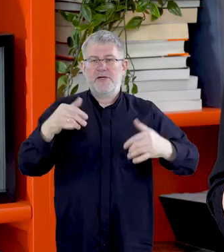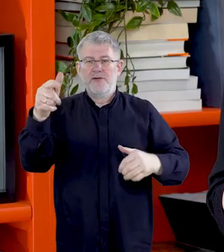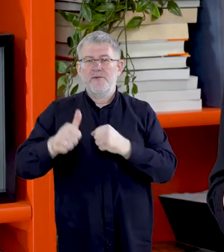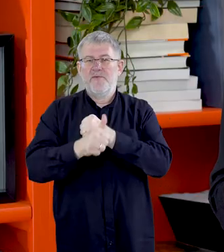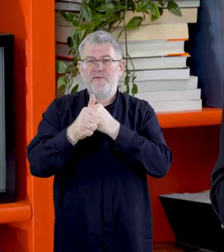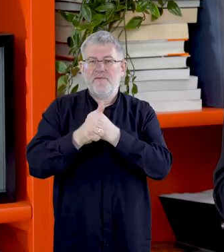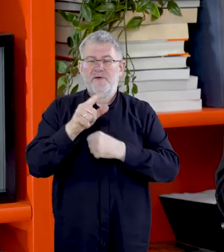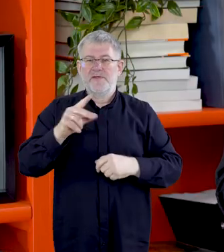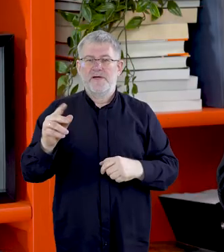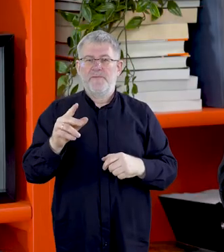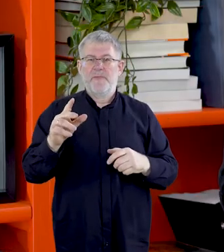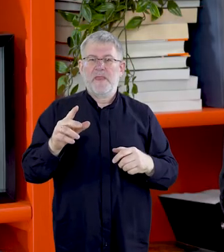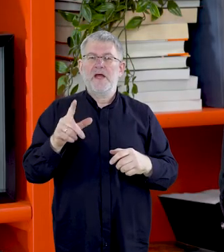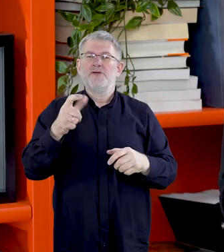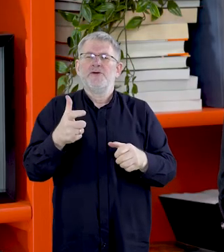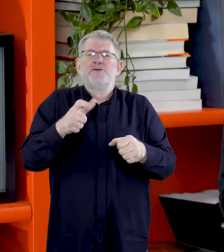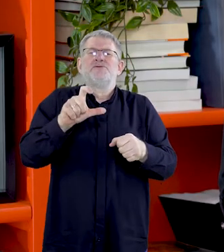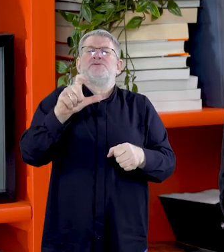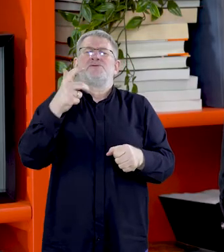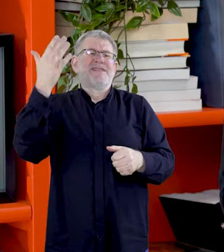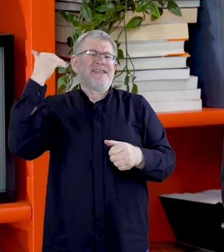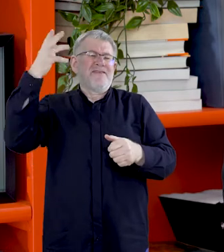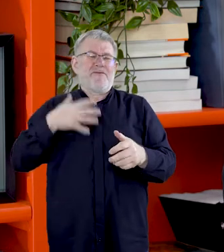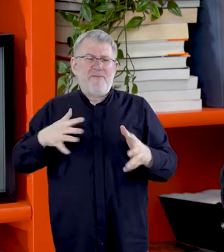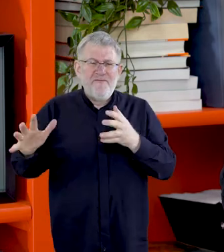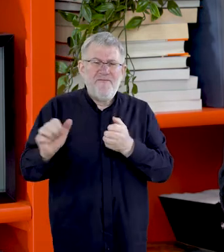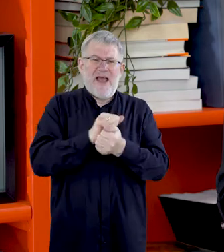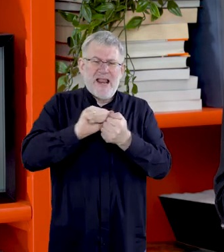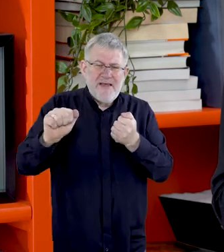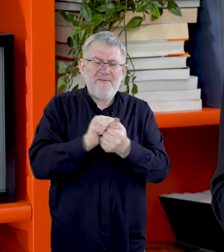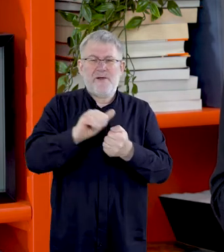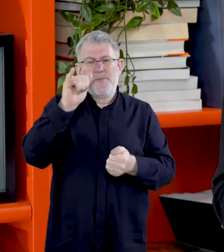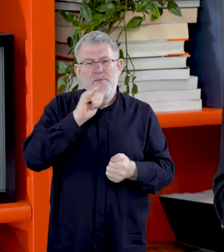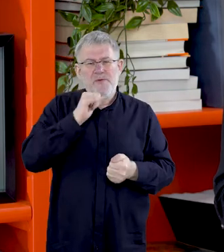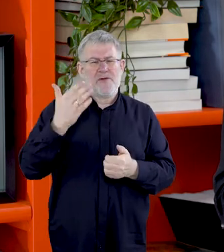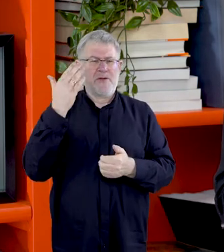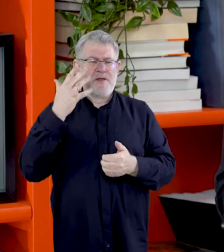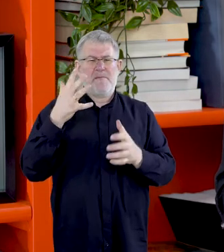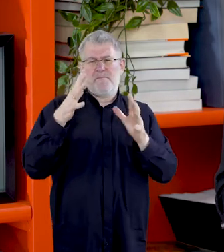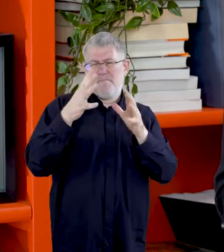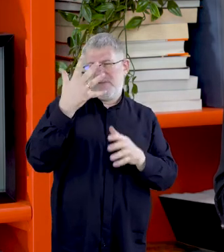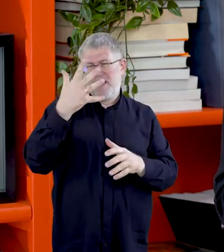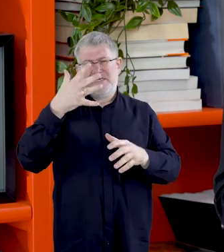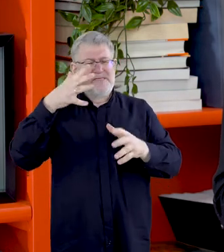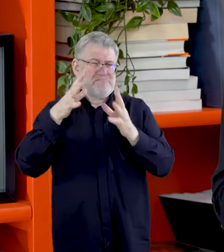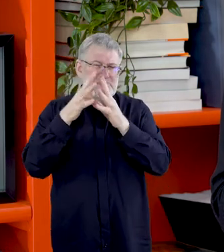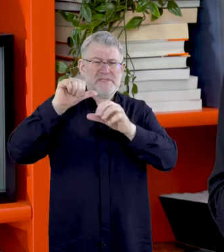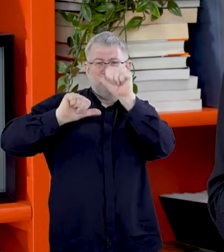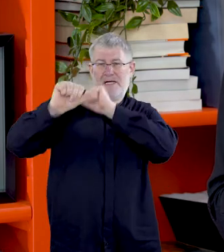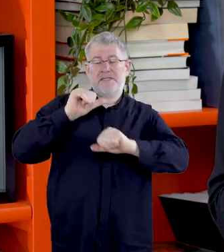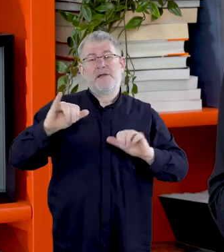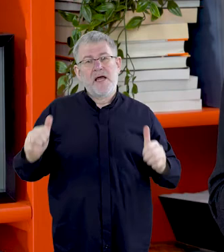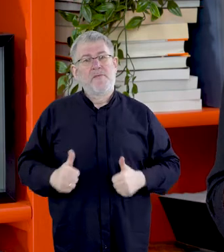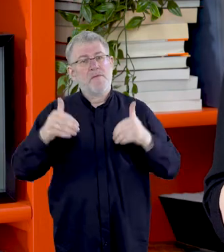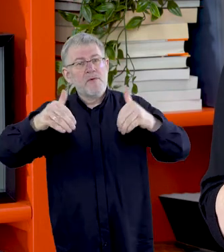spowodowało, że to, o co my jako środowisko walczyliśmy, no powiedzmy, że przez ostatnie 5 do 10 lat, czyli żeby można było